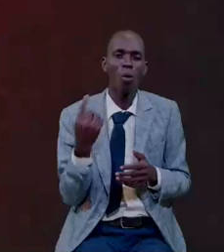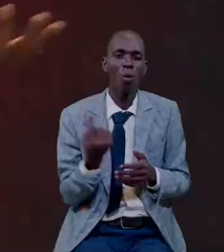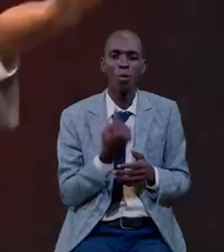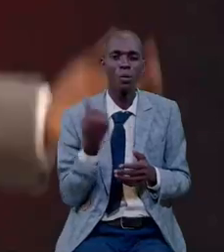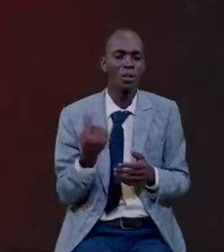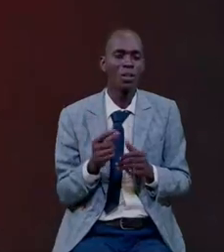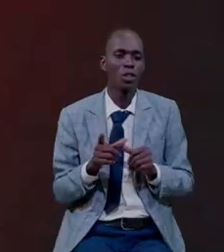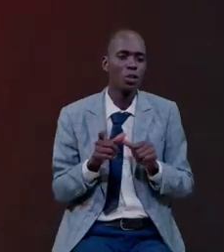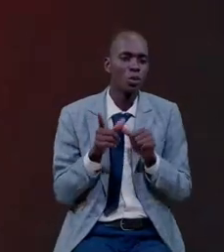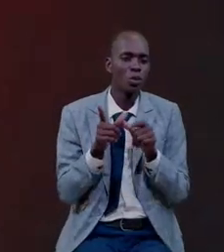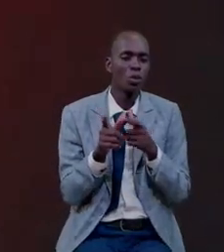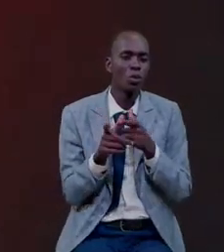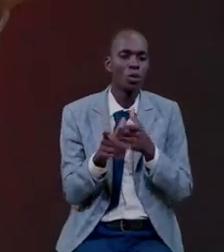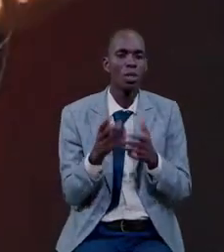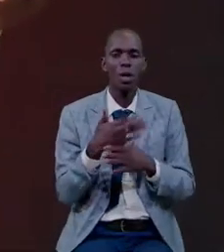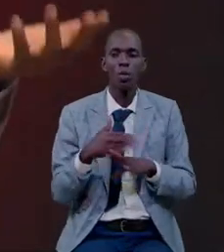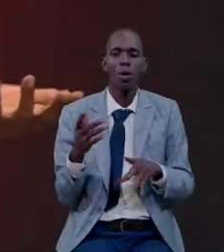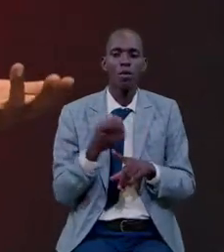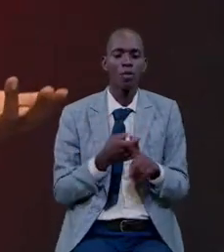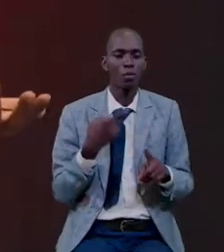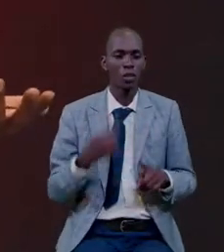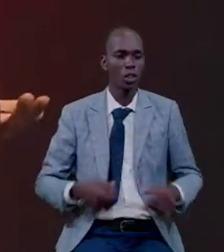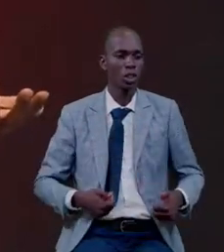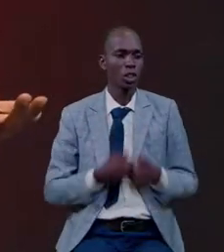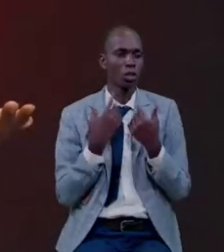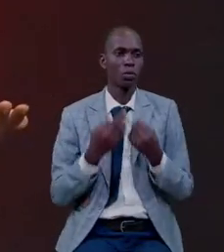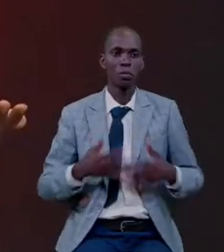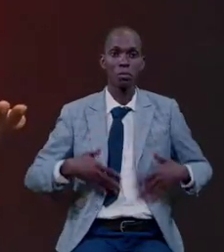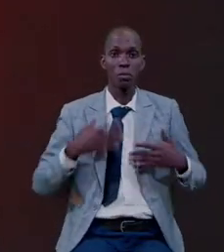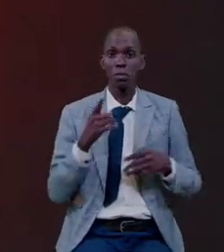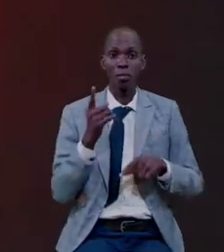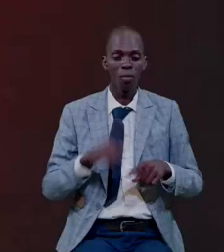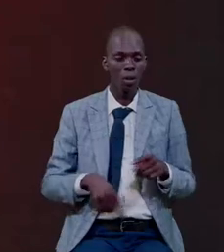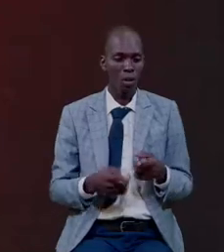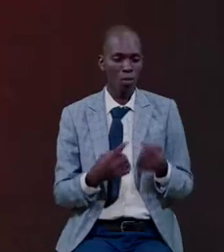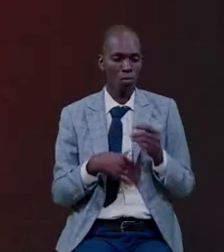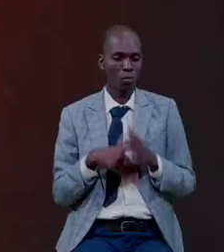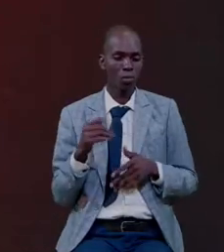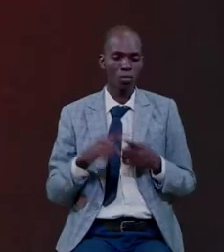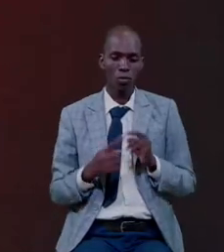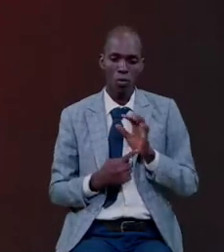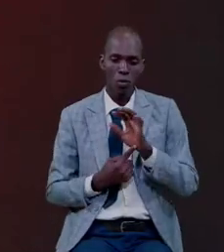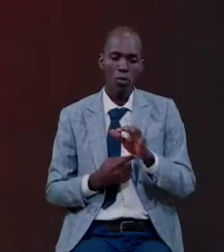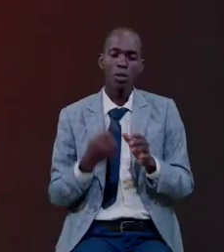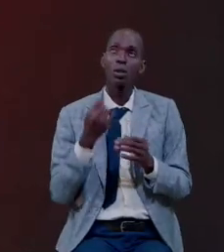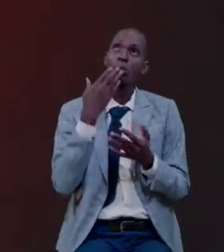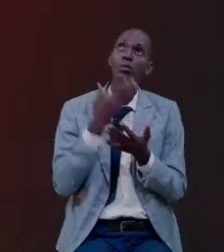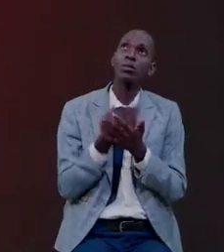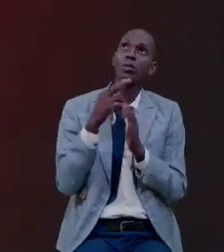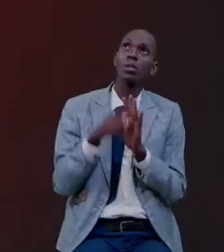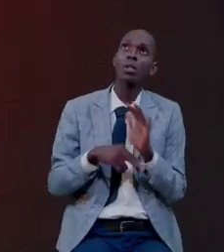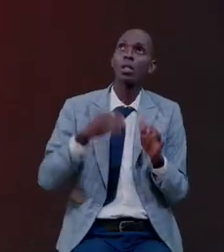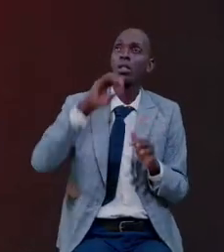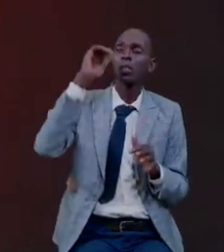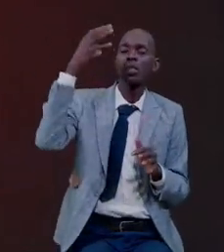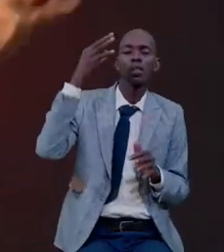qui est à venir. Il y a des gens qui sont uniquement pour le monde et qui courent devant les défis